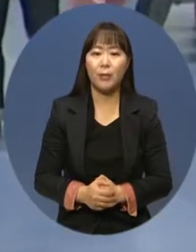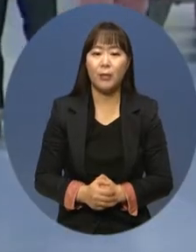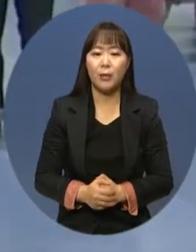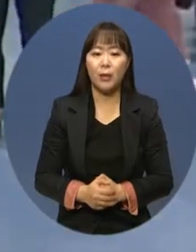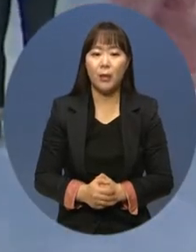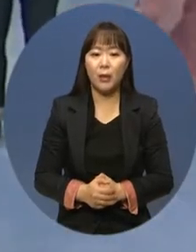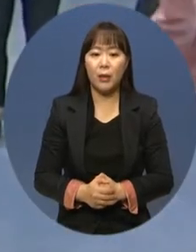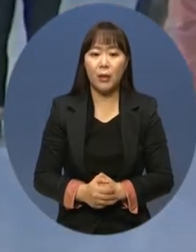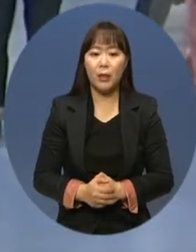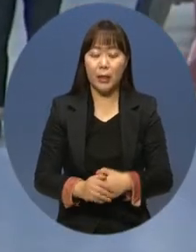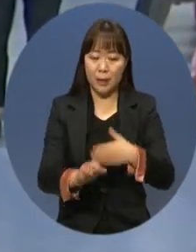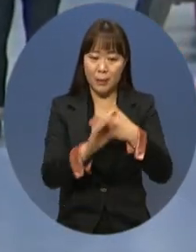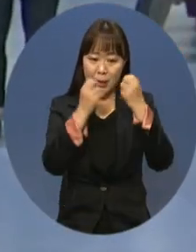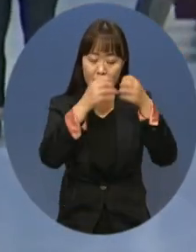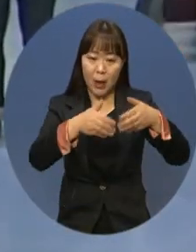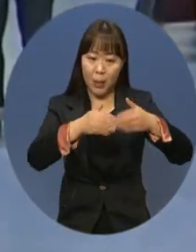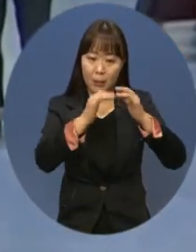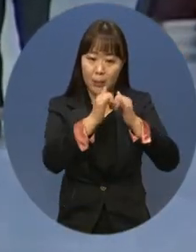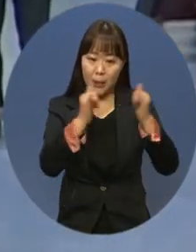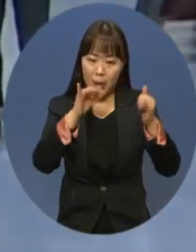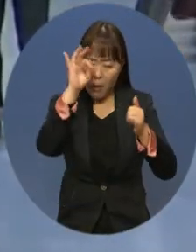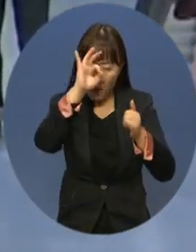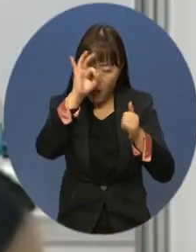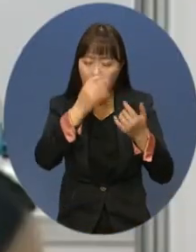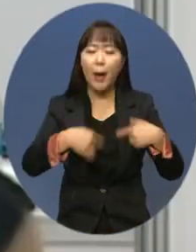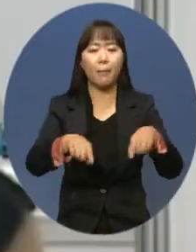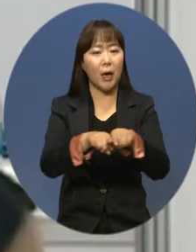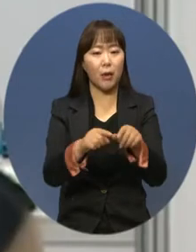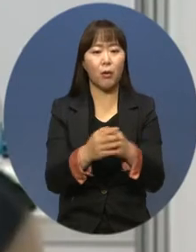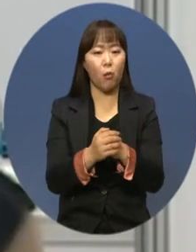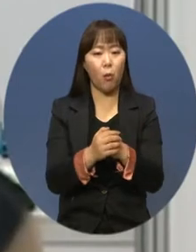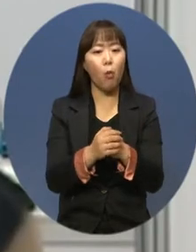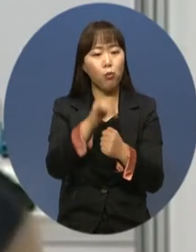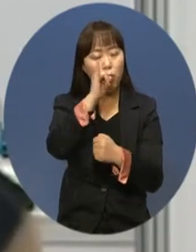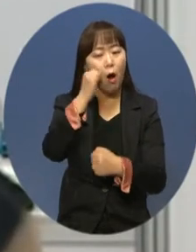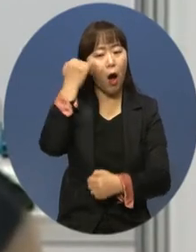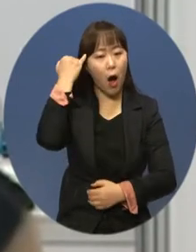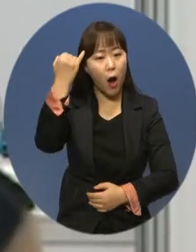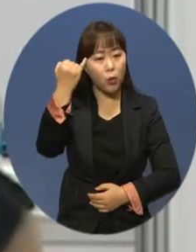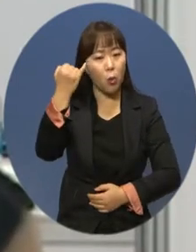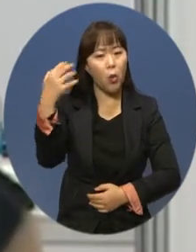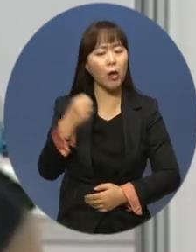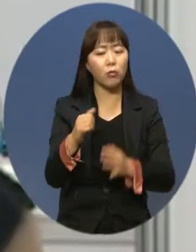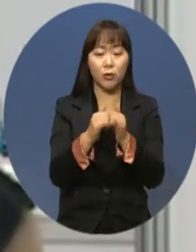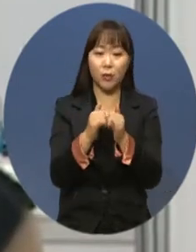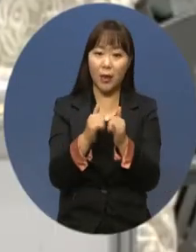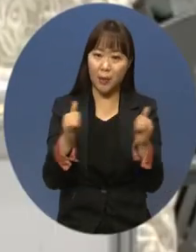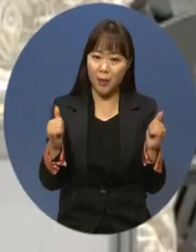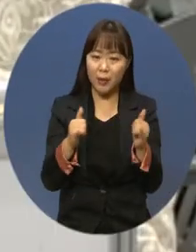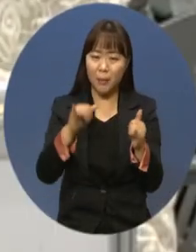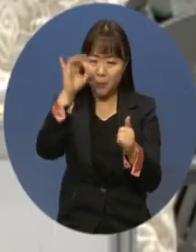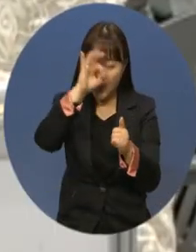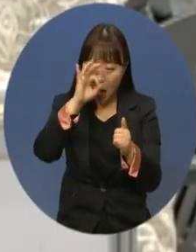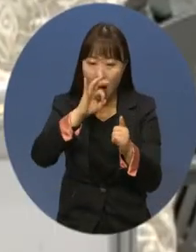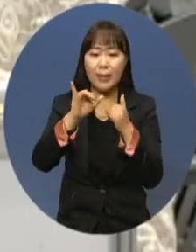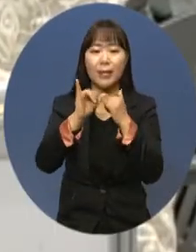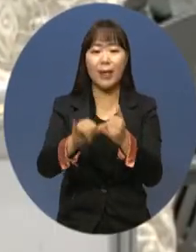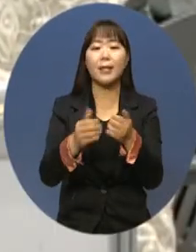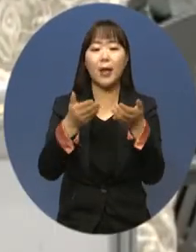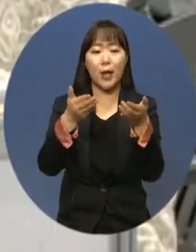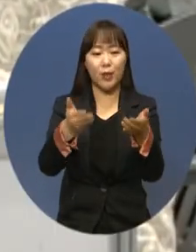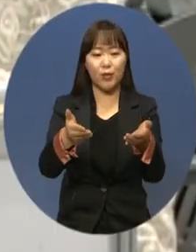예비창업자 발굴도 함께 추진합니다 우수한 창업 아이디어를 보유한 이들을 8 굴 시상하는